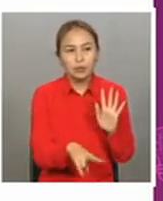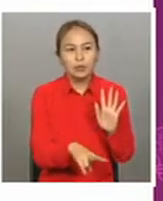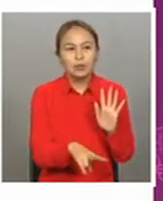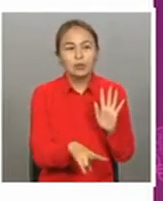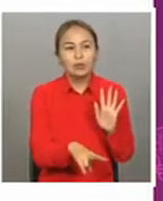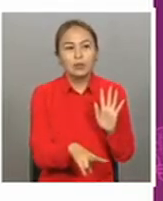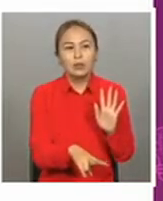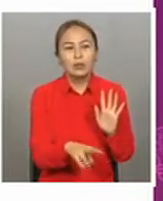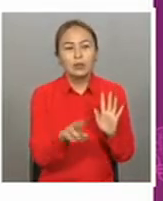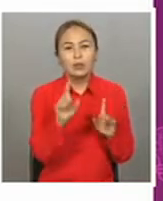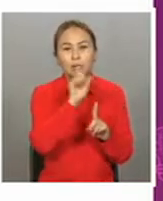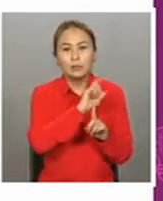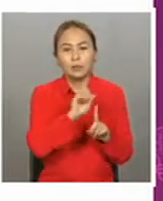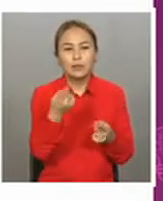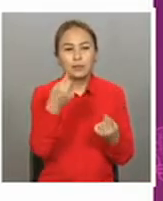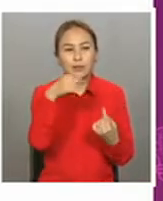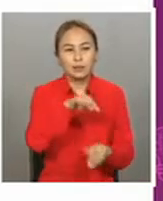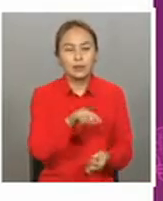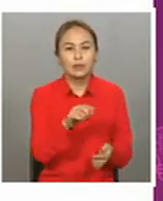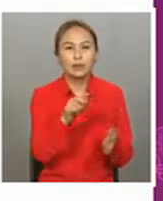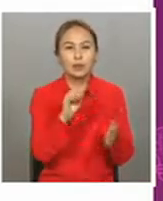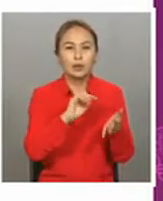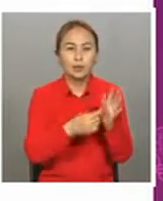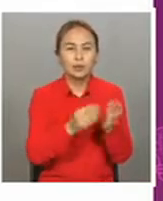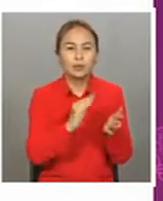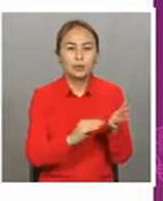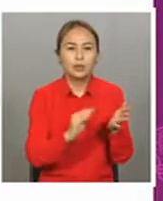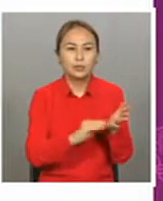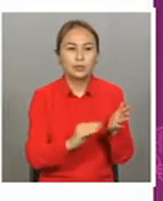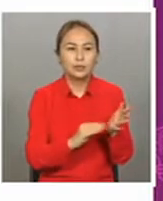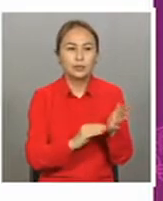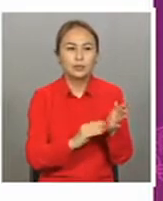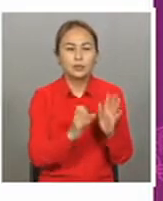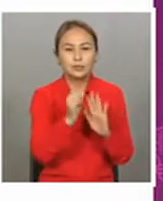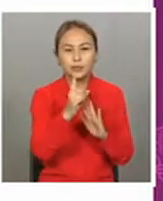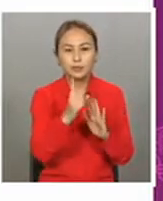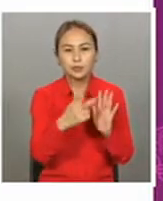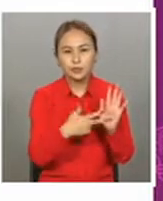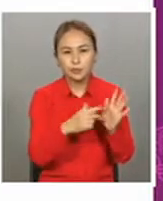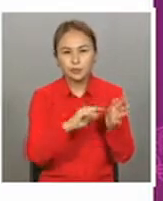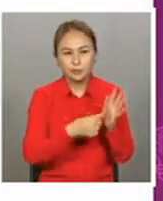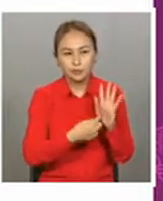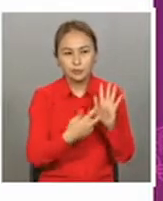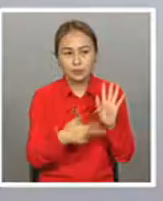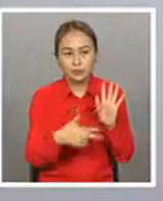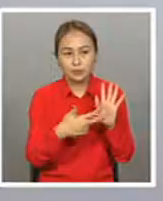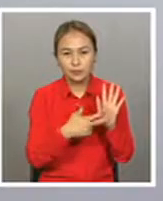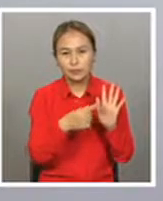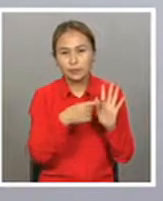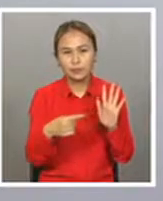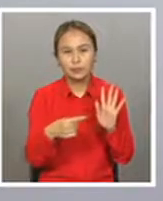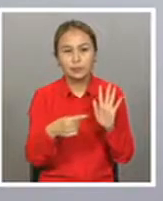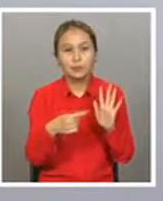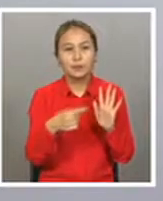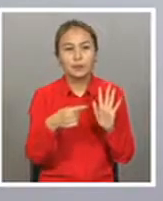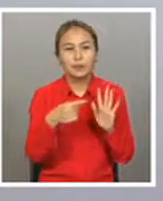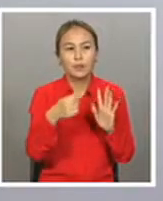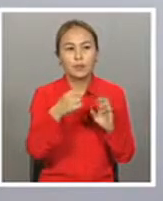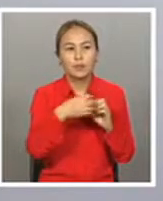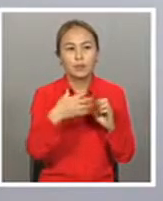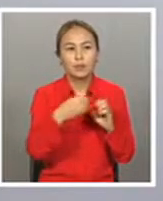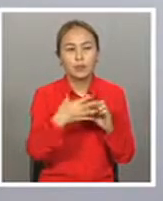Енді алымына сәйкес сандарды көбейтіп жазайық. 11 мен 8-дің көбейтінісі 88.